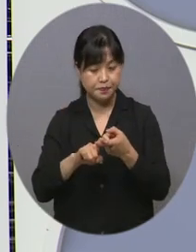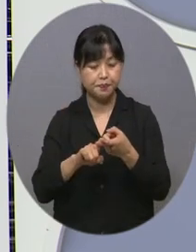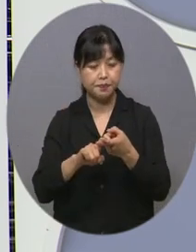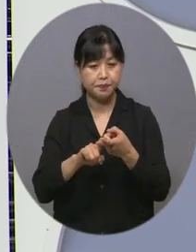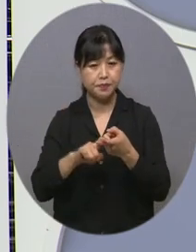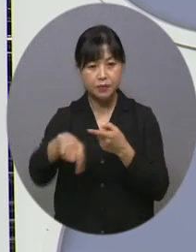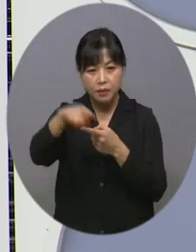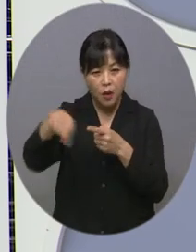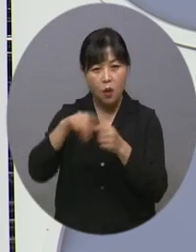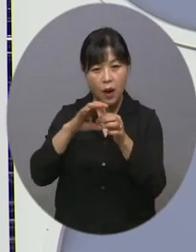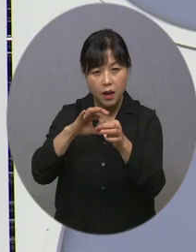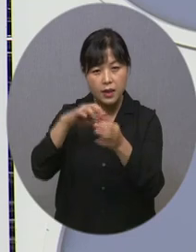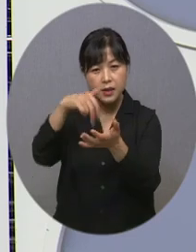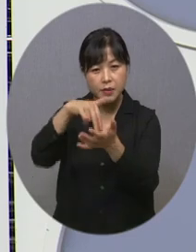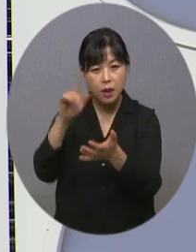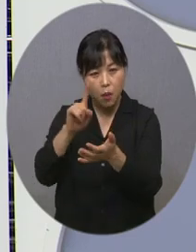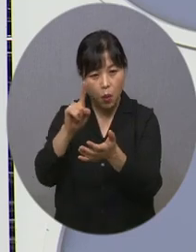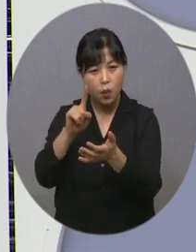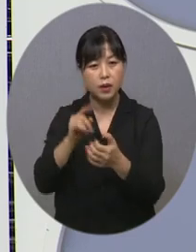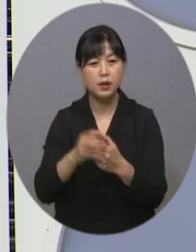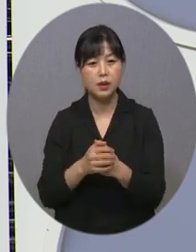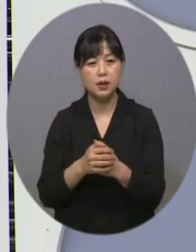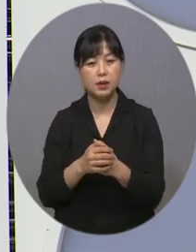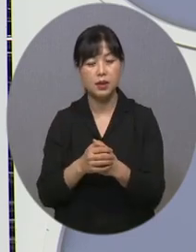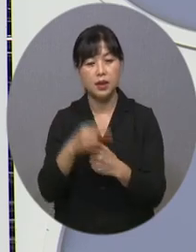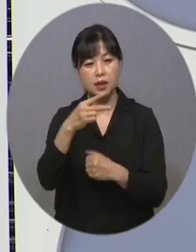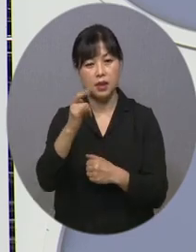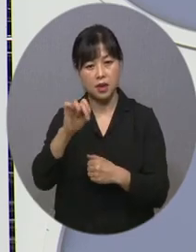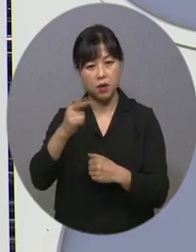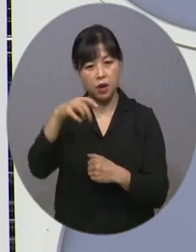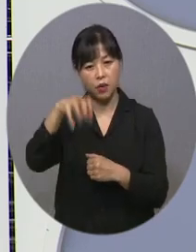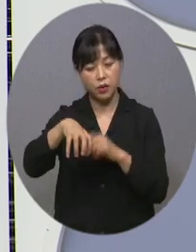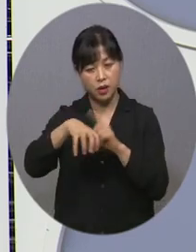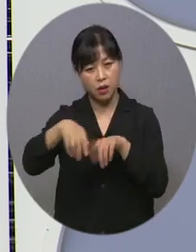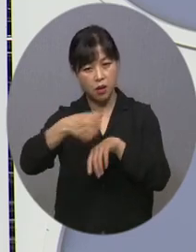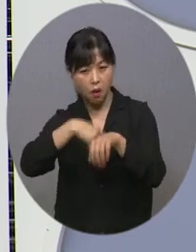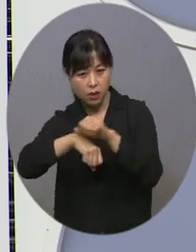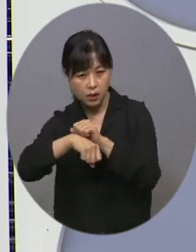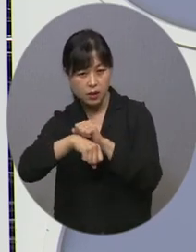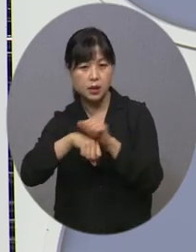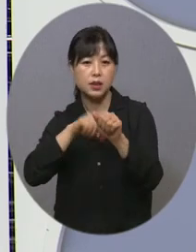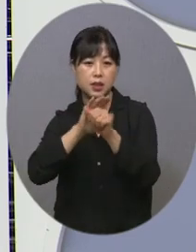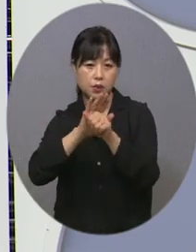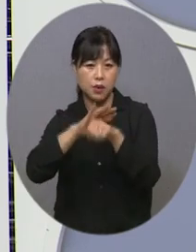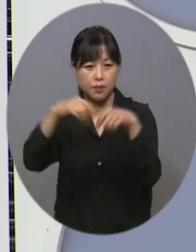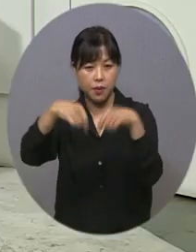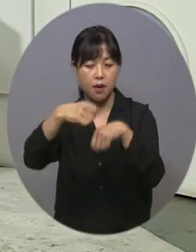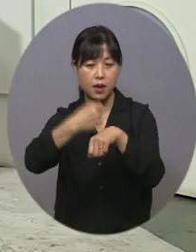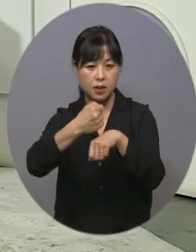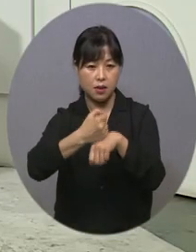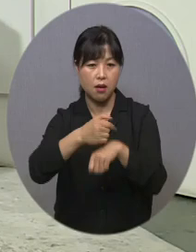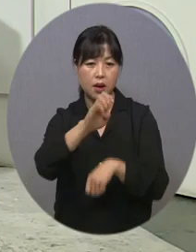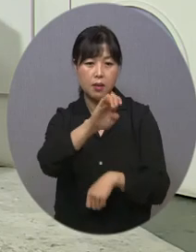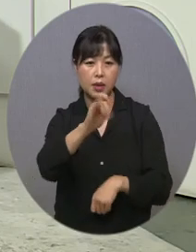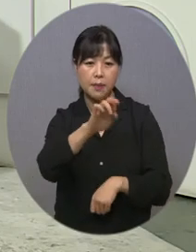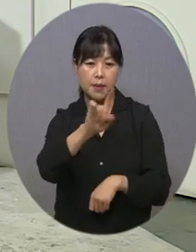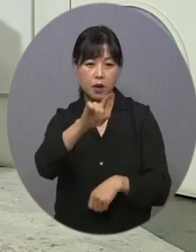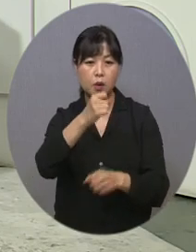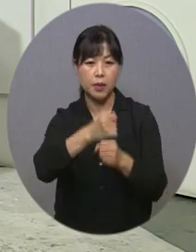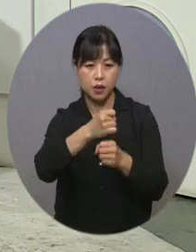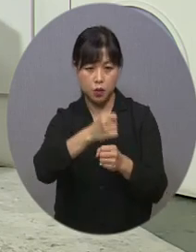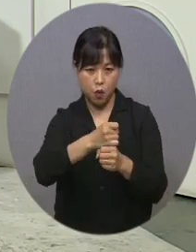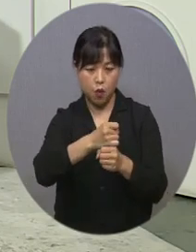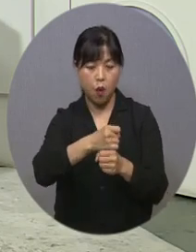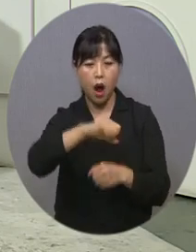입장이 뭐냐 이거 실무적으로 이제 각 대사관에서도 적극 협조를 해서 페이퍼도 만들고 해가지고 이제